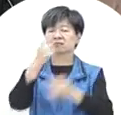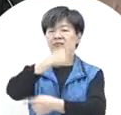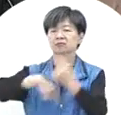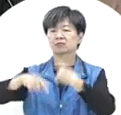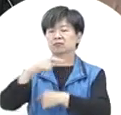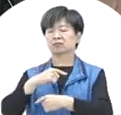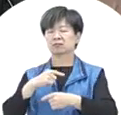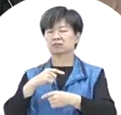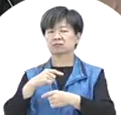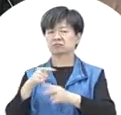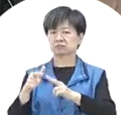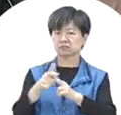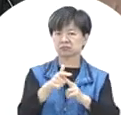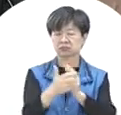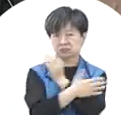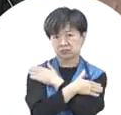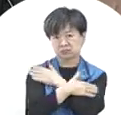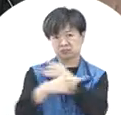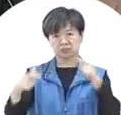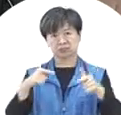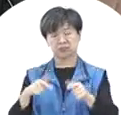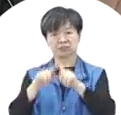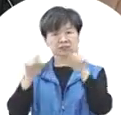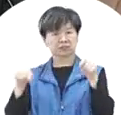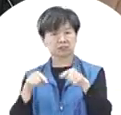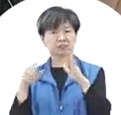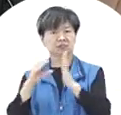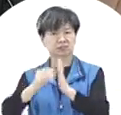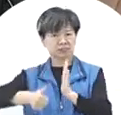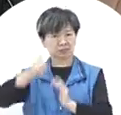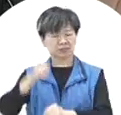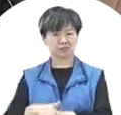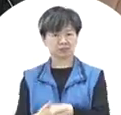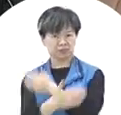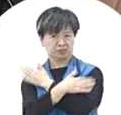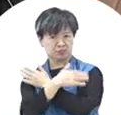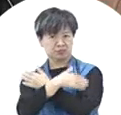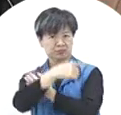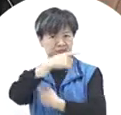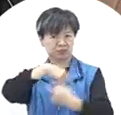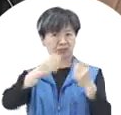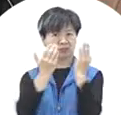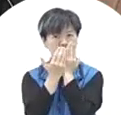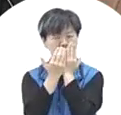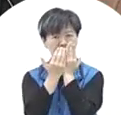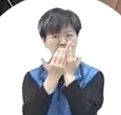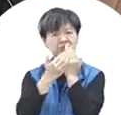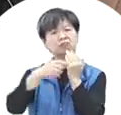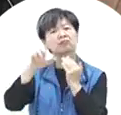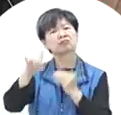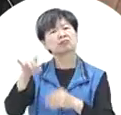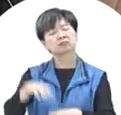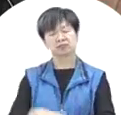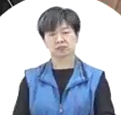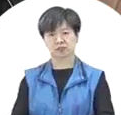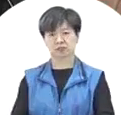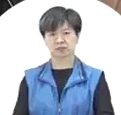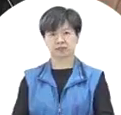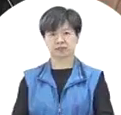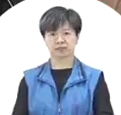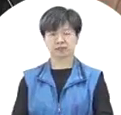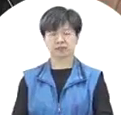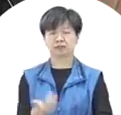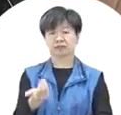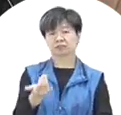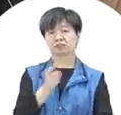者是幼稚园哦，张局长哦，如果说幼稚园要转学的话，他要转去哪里？齁，我刚刚也